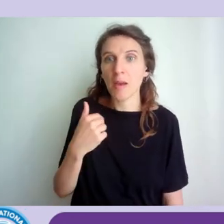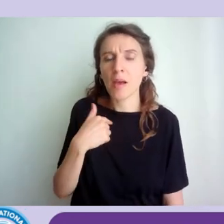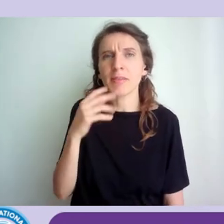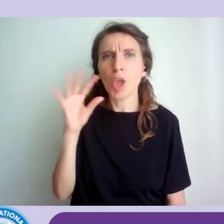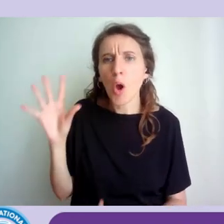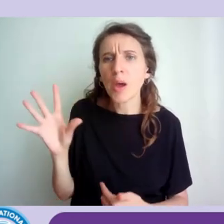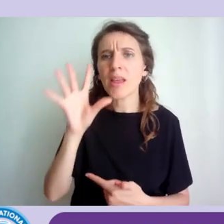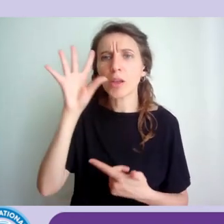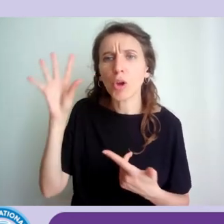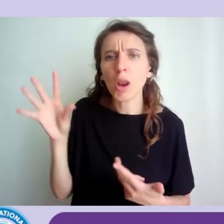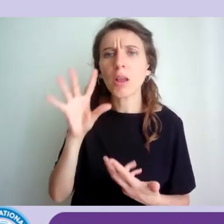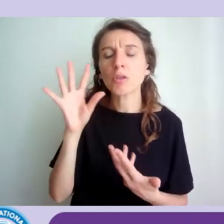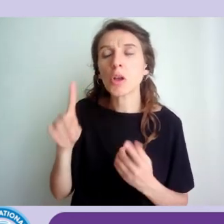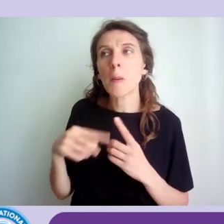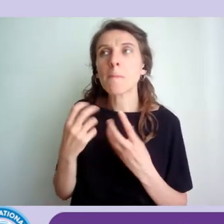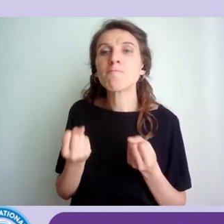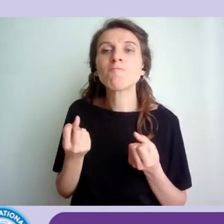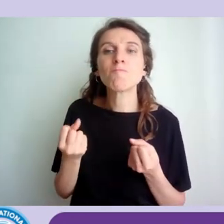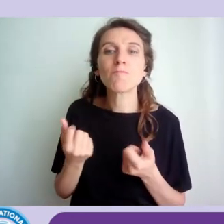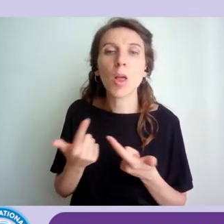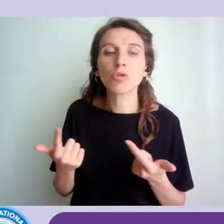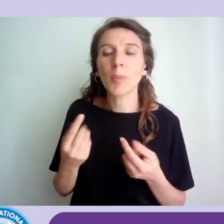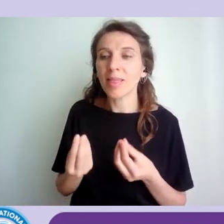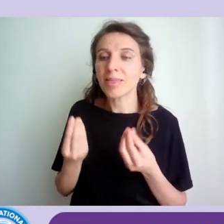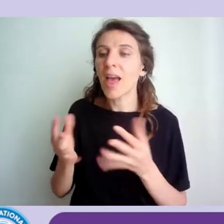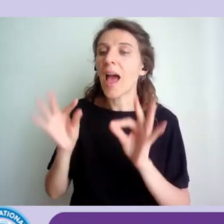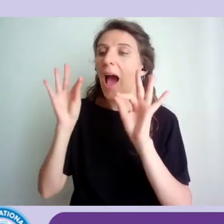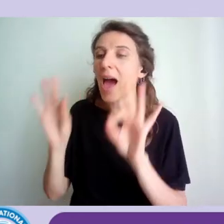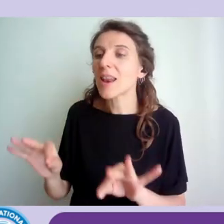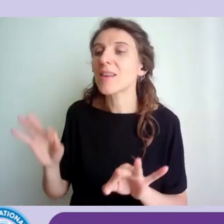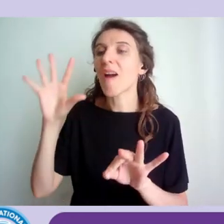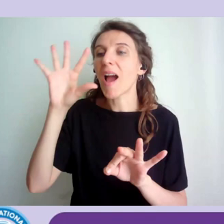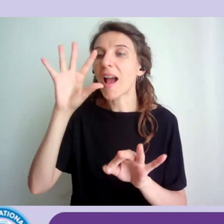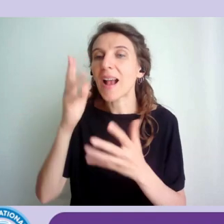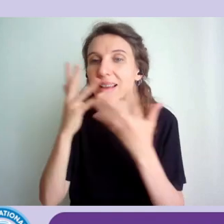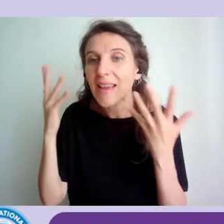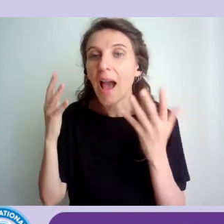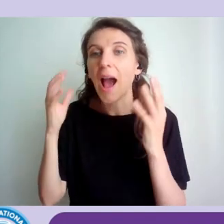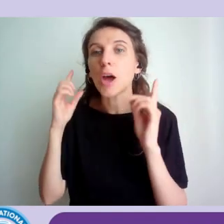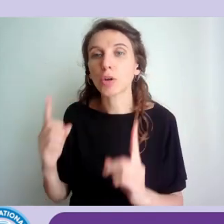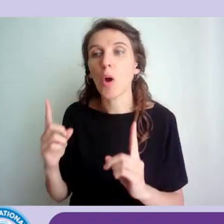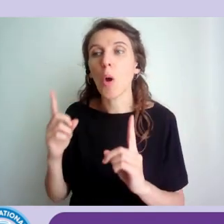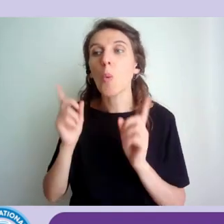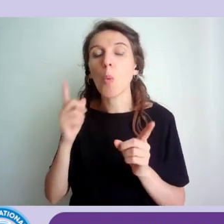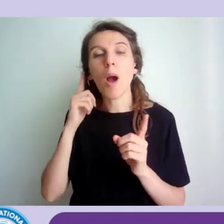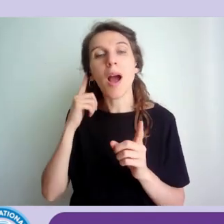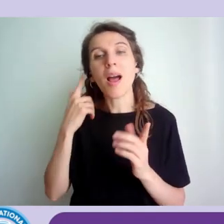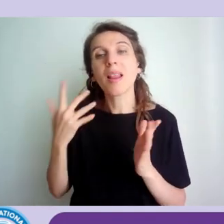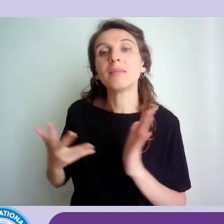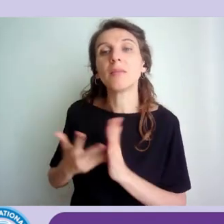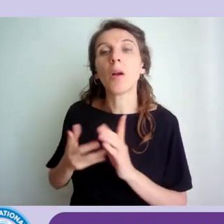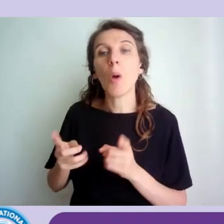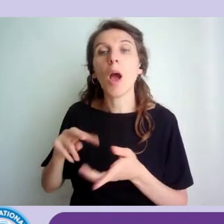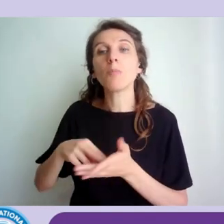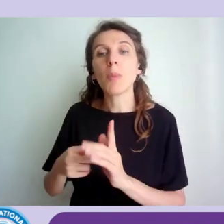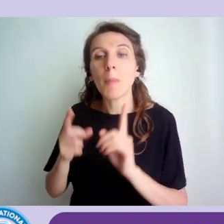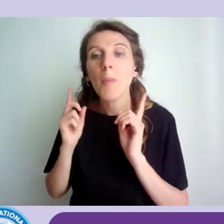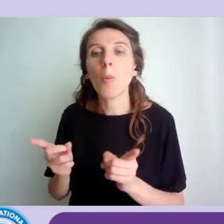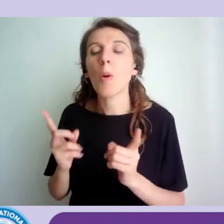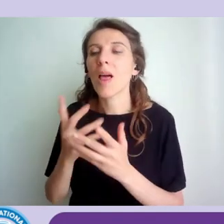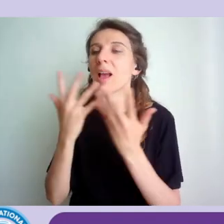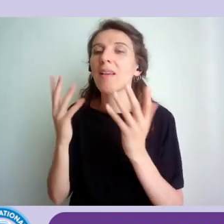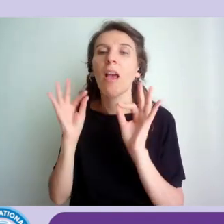e non però non rendono Esattamente l'idea come dire di quello che significa quando si dice che